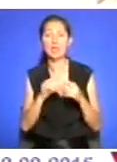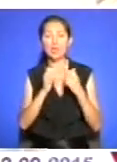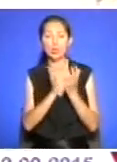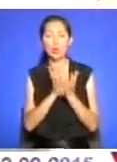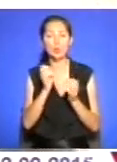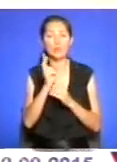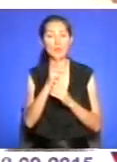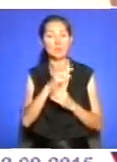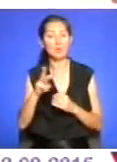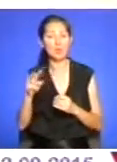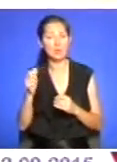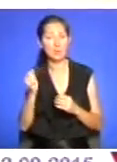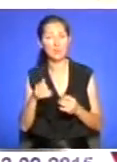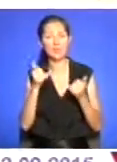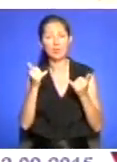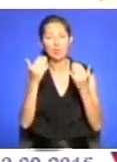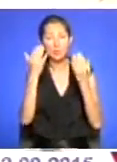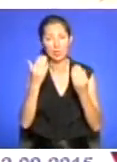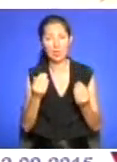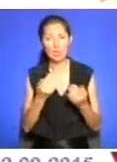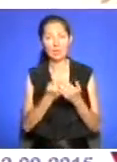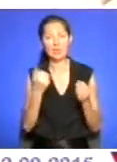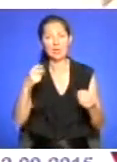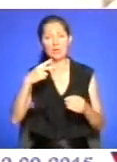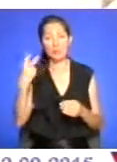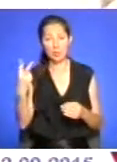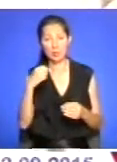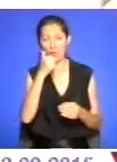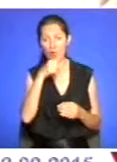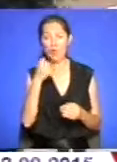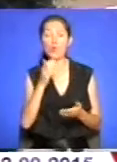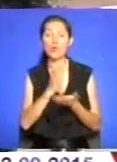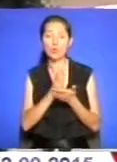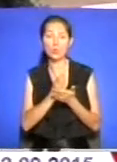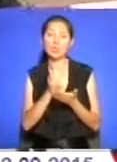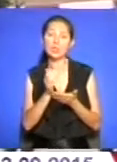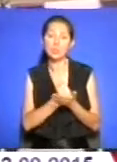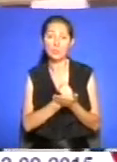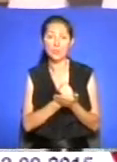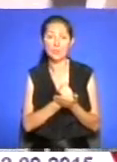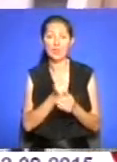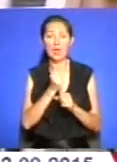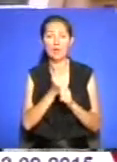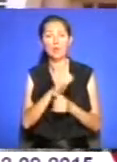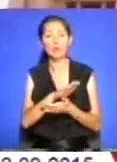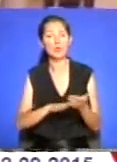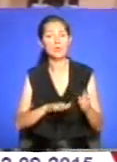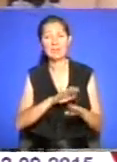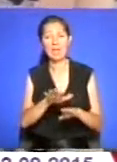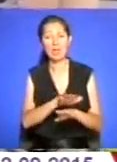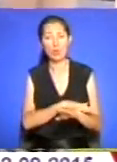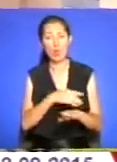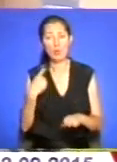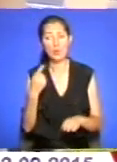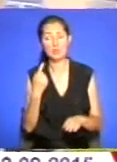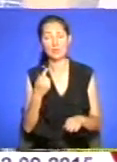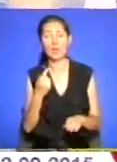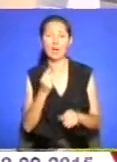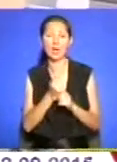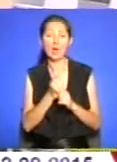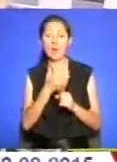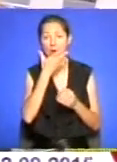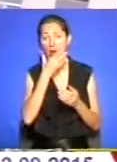воно по сьогоднішній день від 12-го року вже три роки стоїть на збереженні. Роботи тут тривали недовго. Майстри подбали про зовнішній